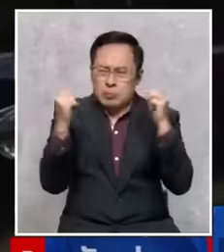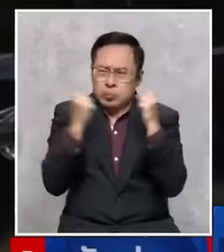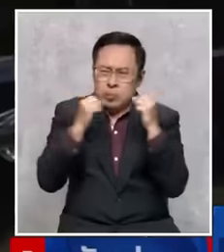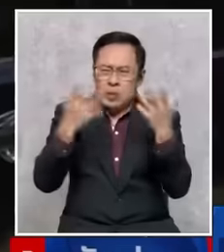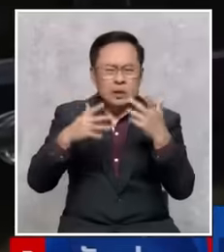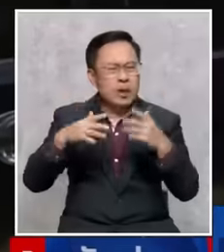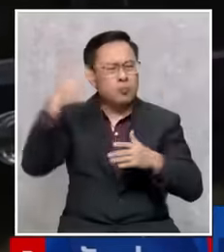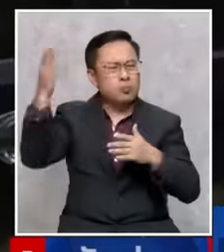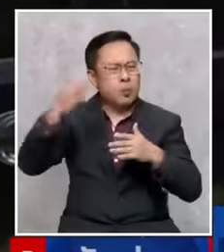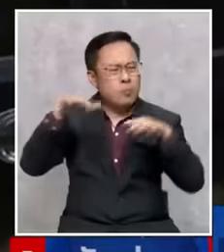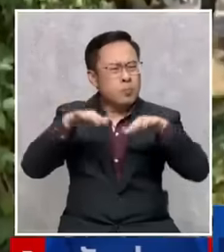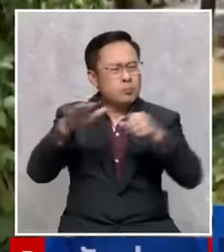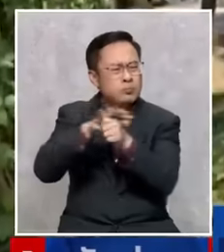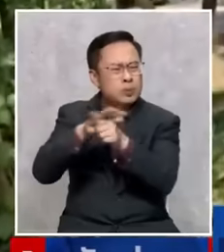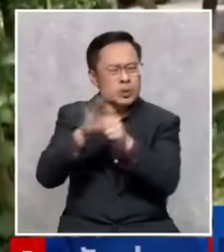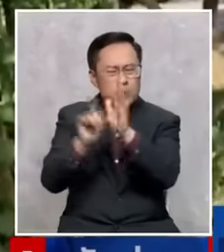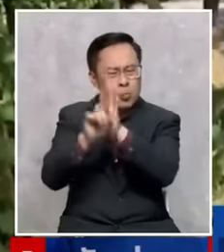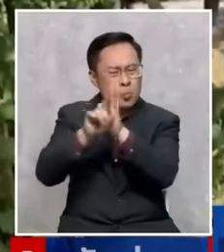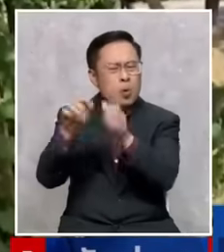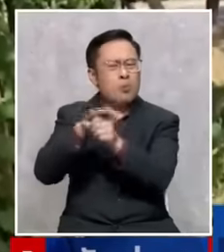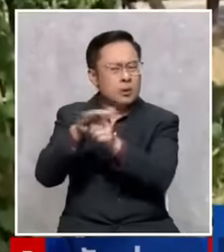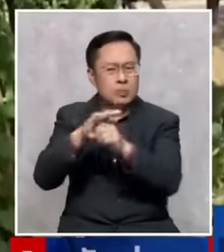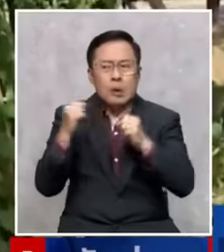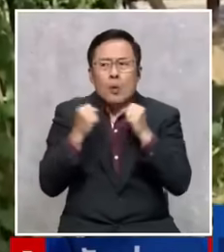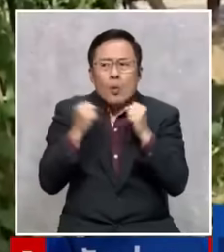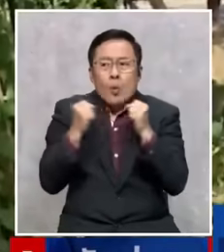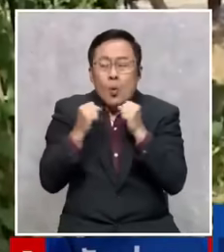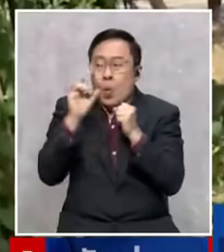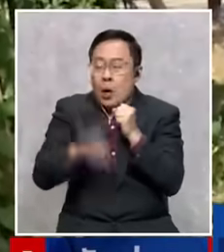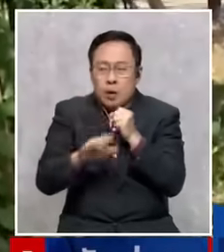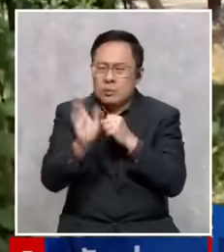สูตรที่โรงพยาบาลศูนย์บุรีรัมย์หาสาเหตุที่แท้จริงของการเสียชีวิตครั้งนี้ค่ะ